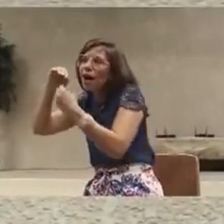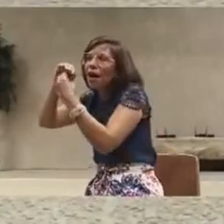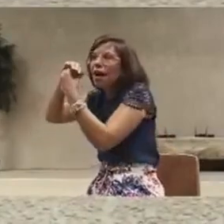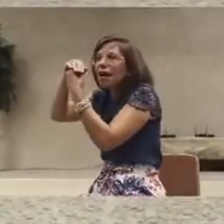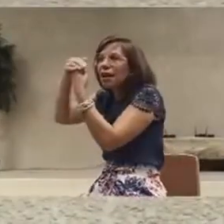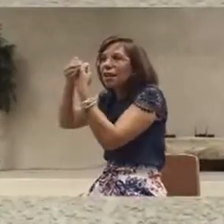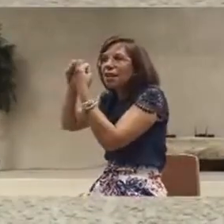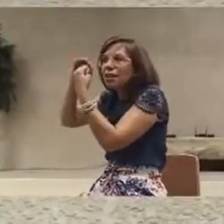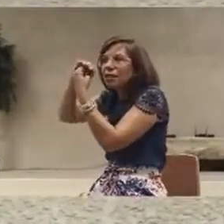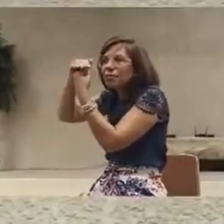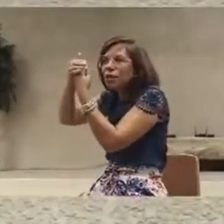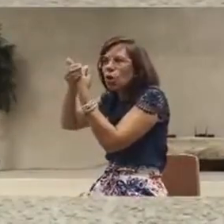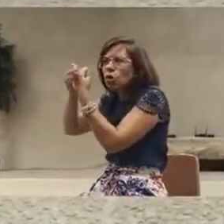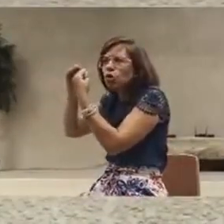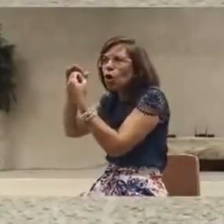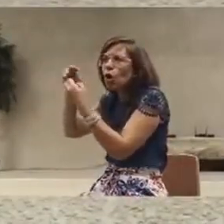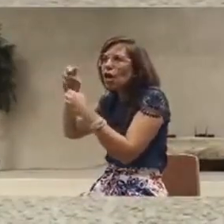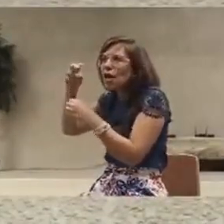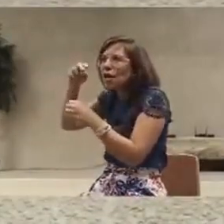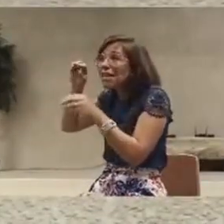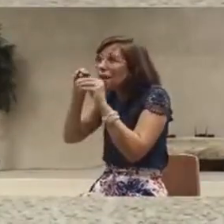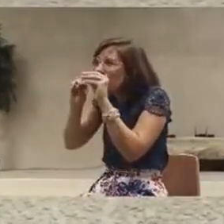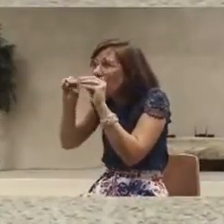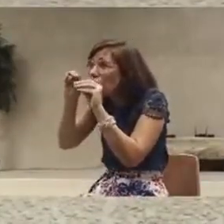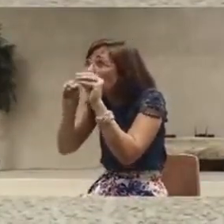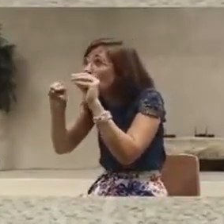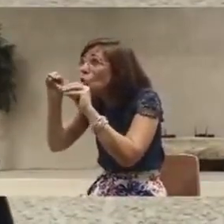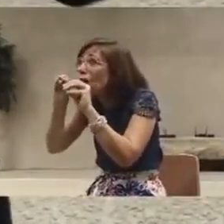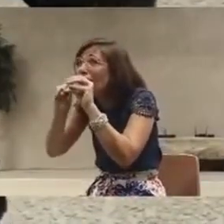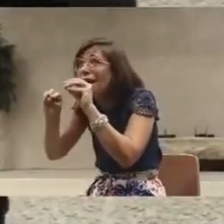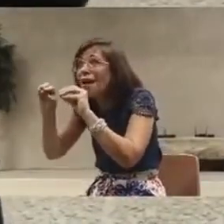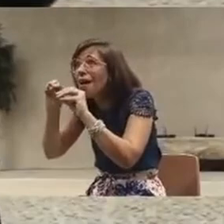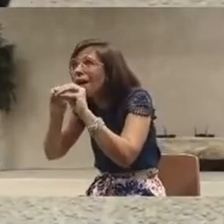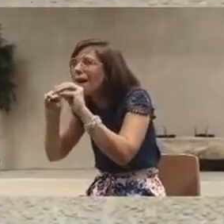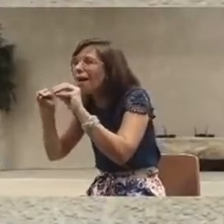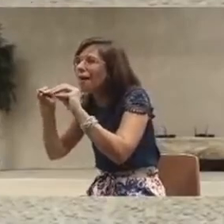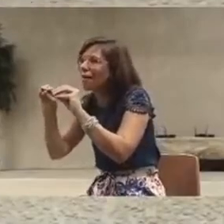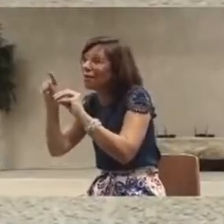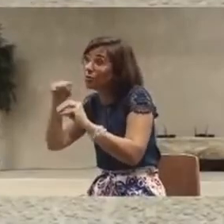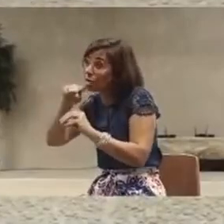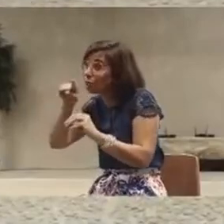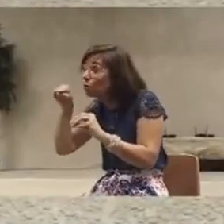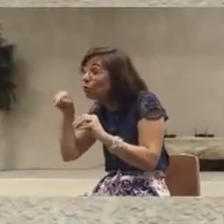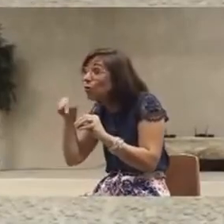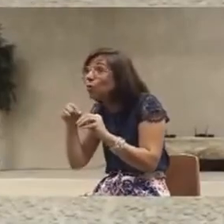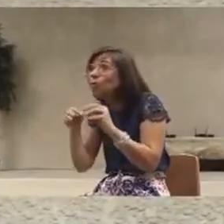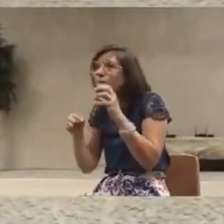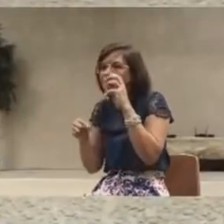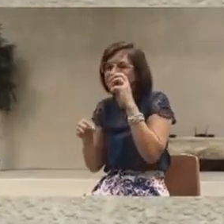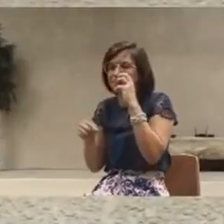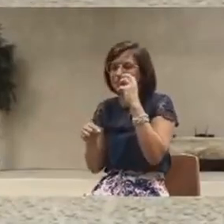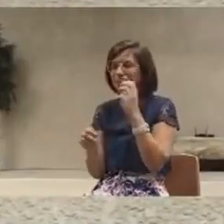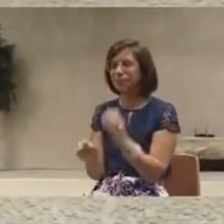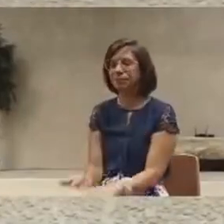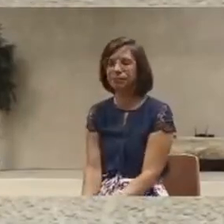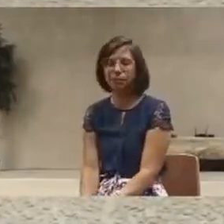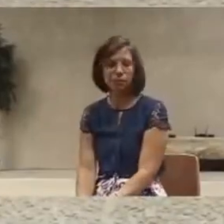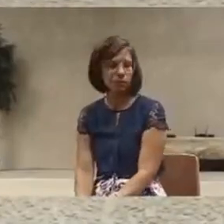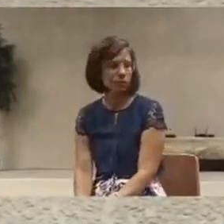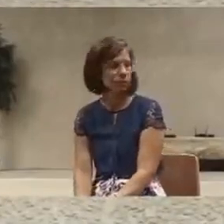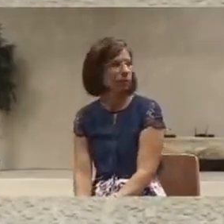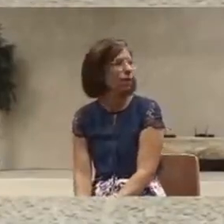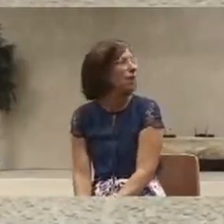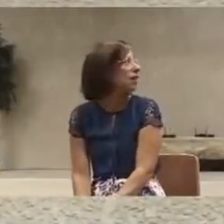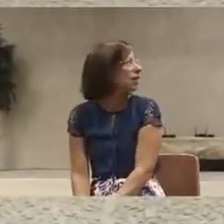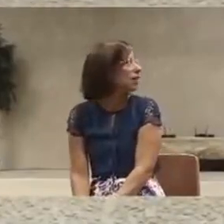hein, vous avez déjà vu les maîtres nageurs. Moi, j'ai vu ça quand les enfants apprenaient à nager. Enfin, pas les